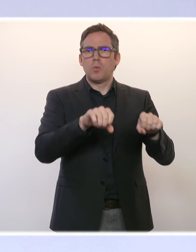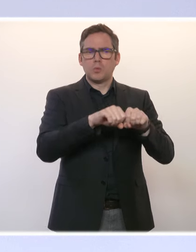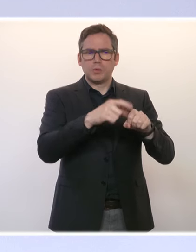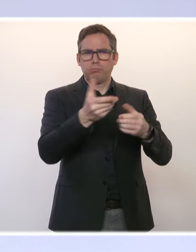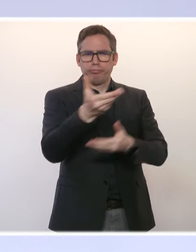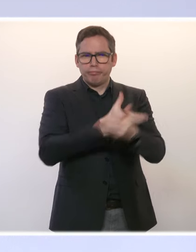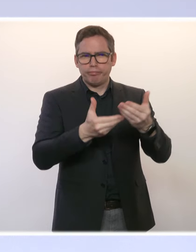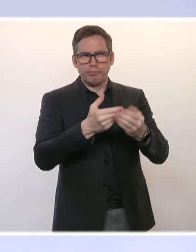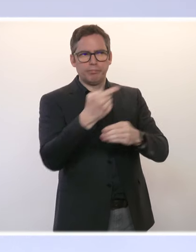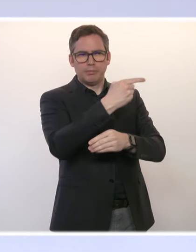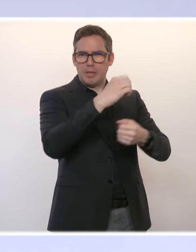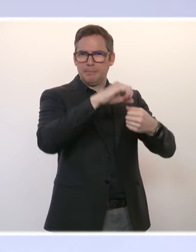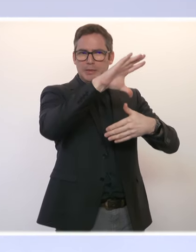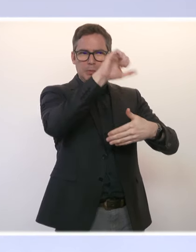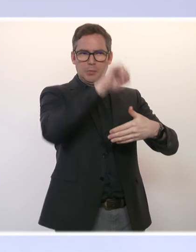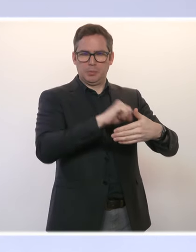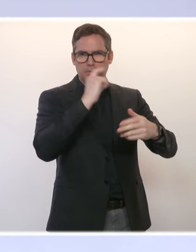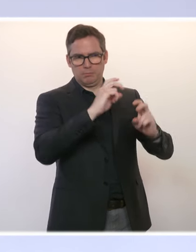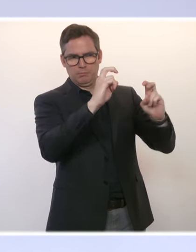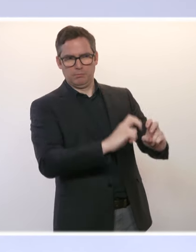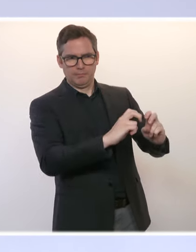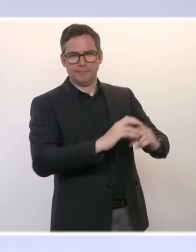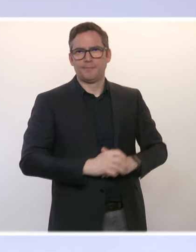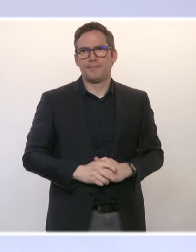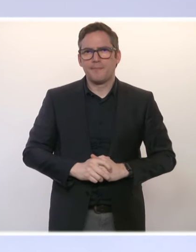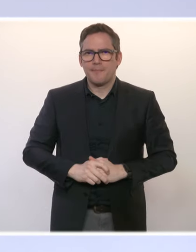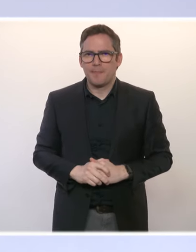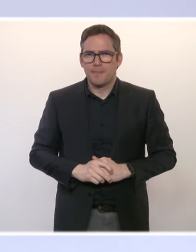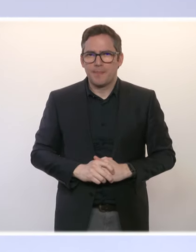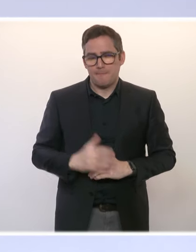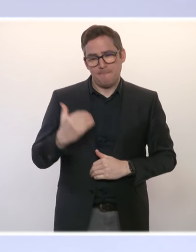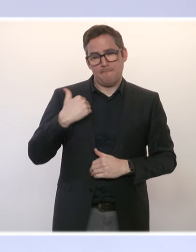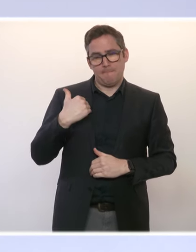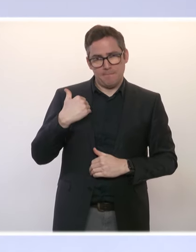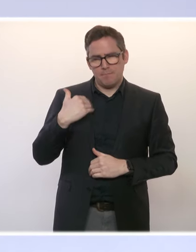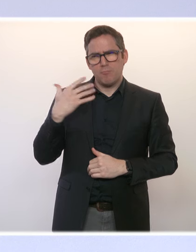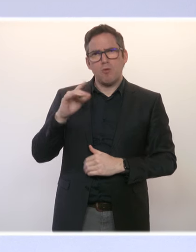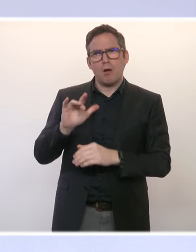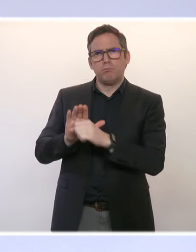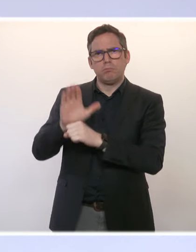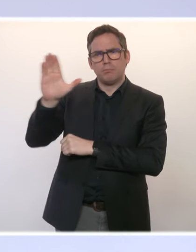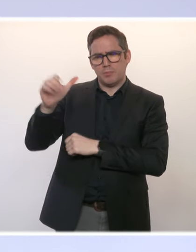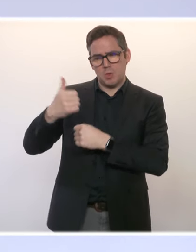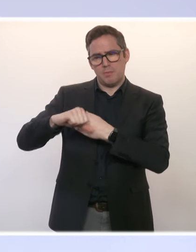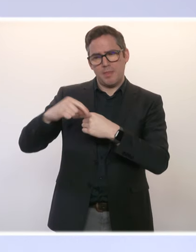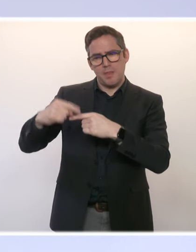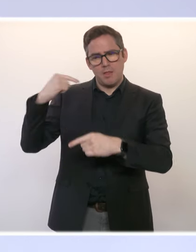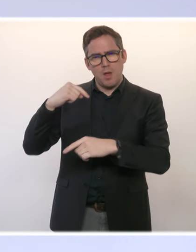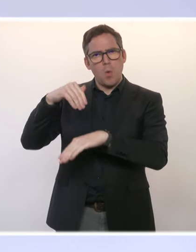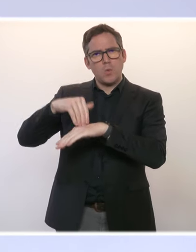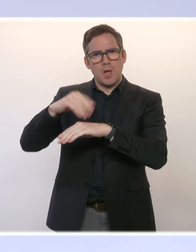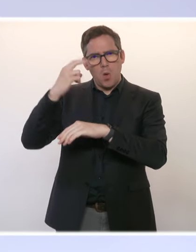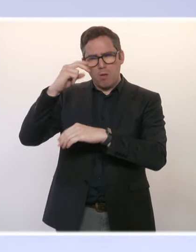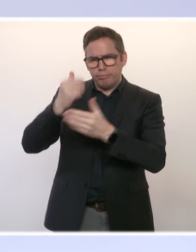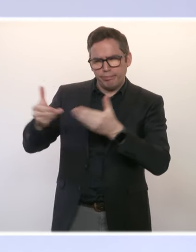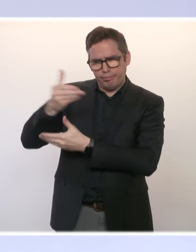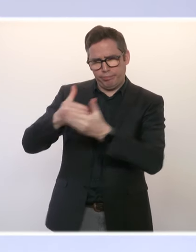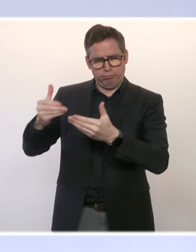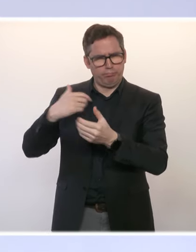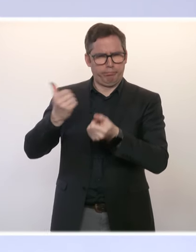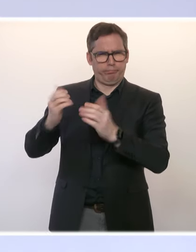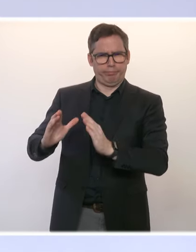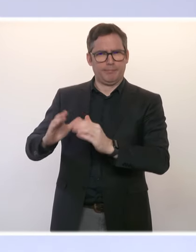rappelé le président de la République d'ailleurs lors de son récent déplacement au Conseil européen extraordinaire la semaine passée. Je souhaite profiter